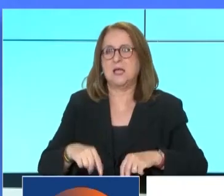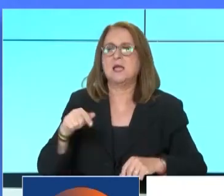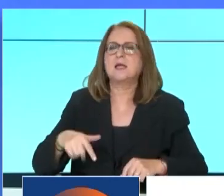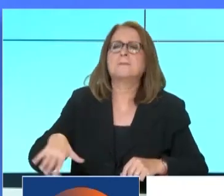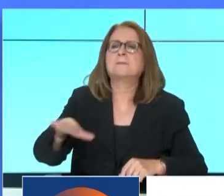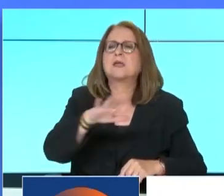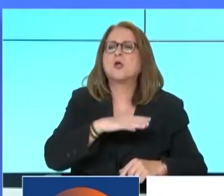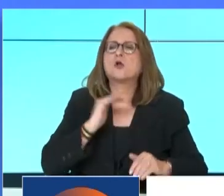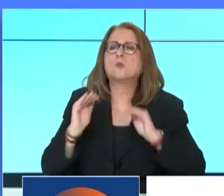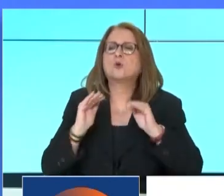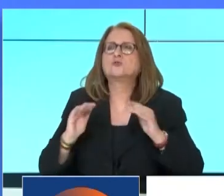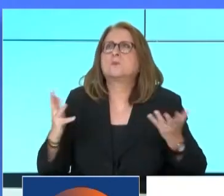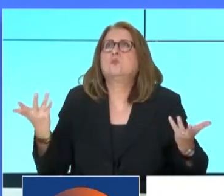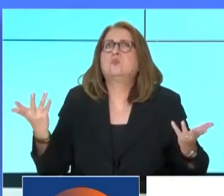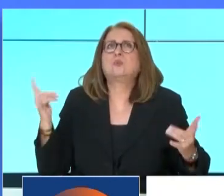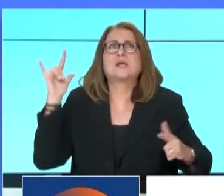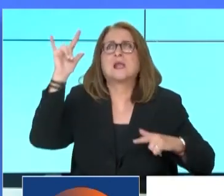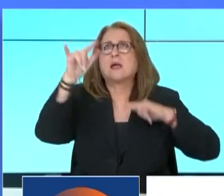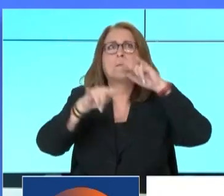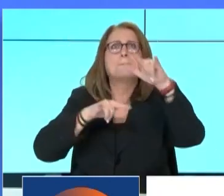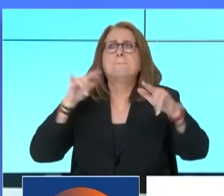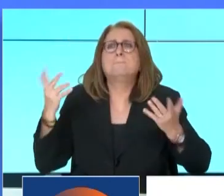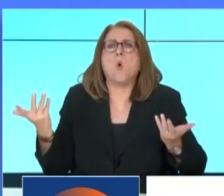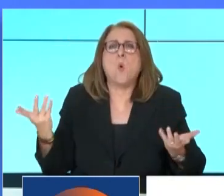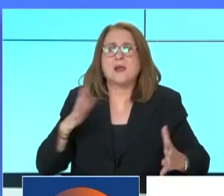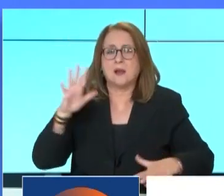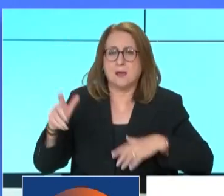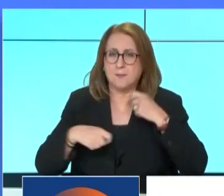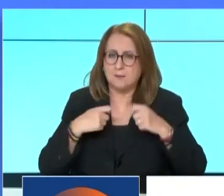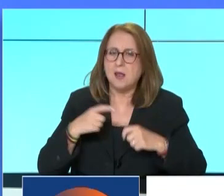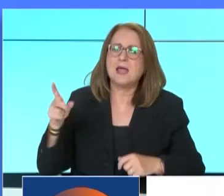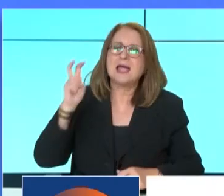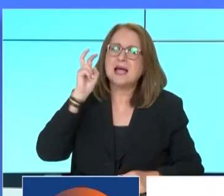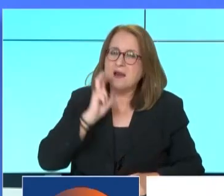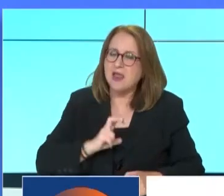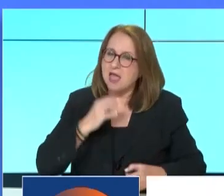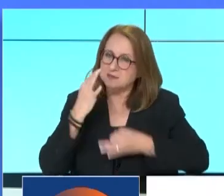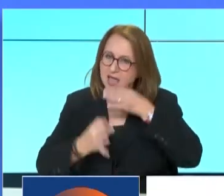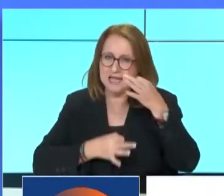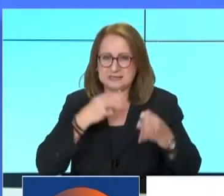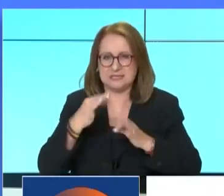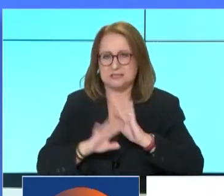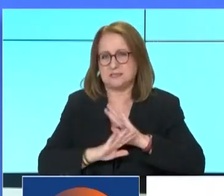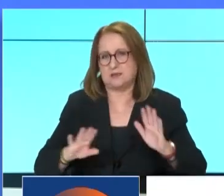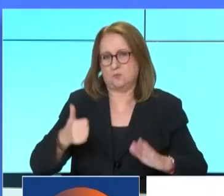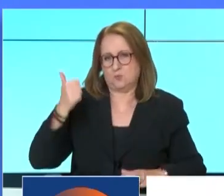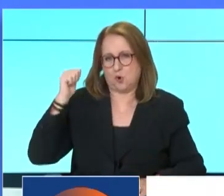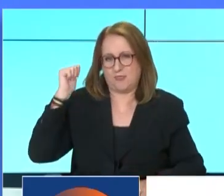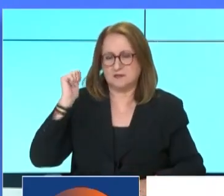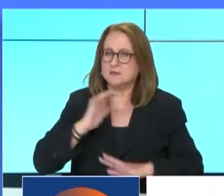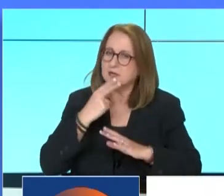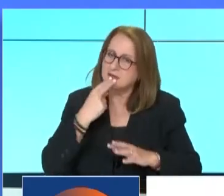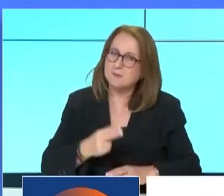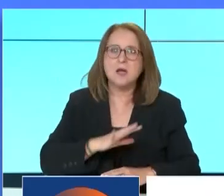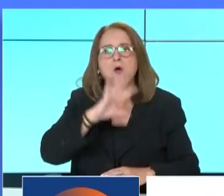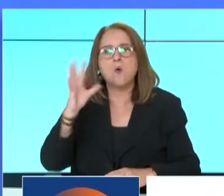στο ερώτημα μάλλον «Πού είναι τα εναέρια μέσα» η απάντηση νομίζω δόθηκε από τον κύριο Χαρδαλιά. Πρώτον, ότι προφανώς ναι, δεν πετούσαν όλα